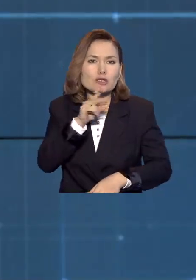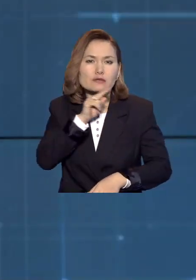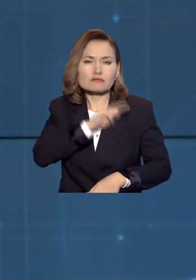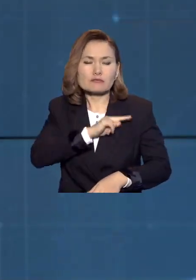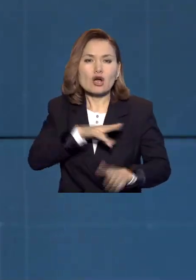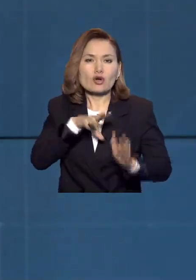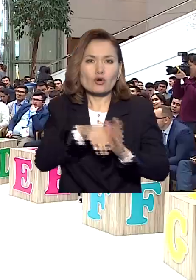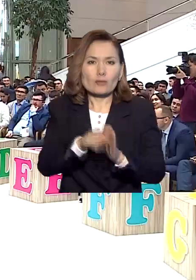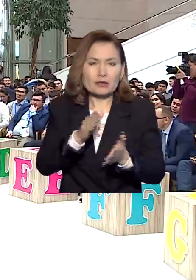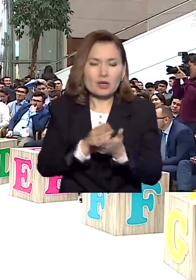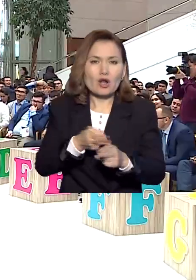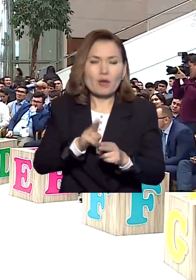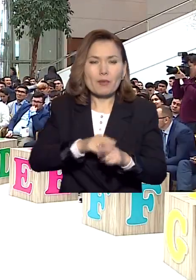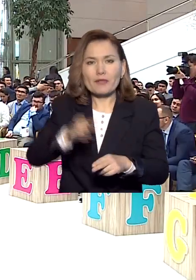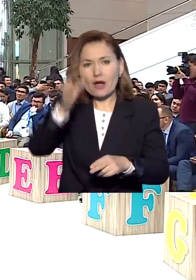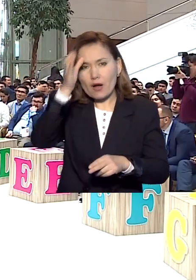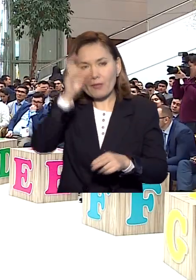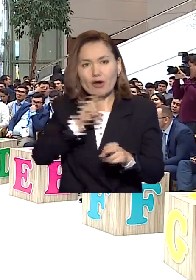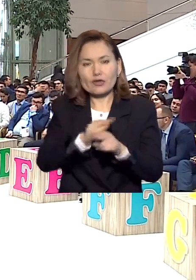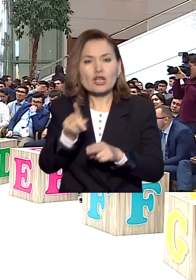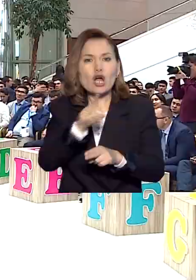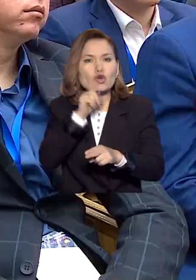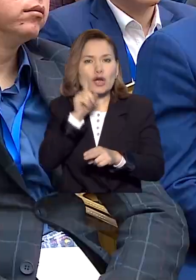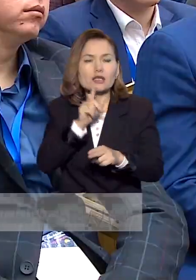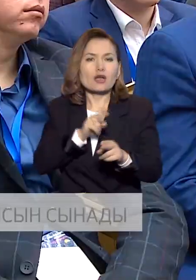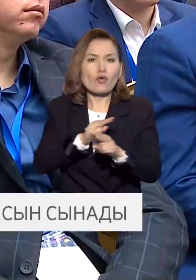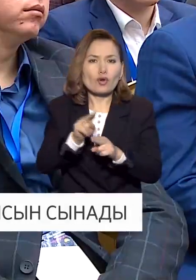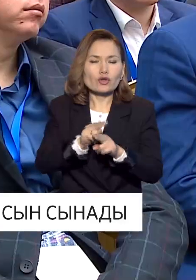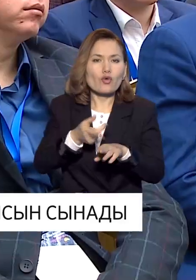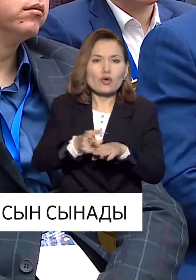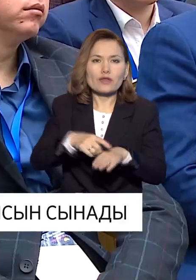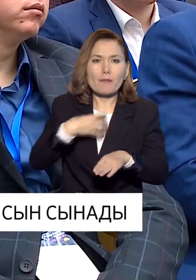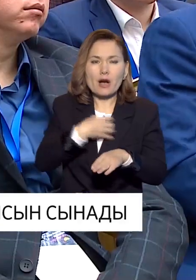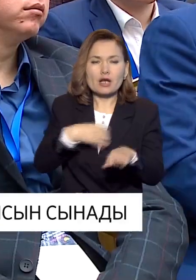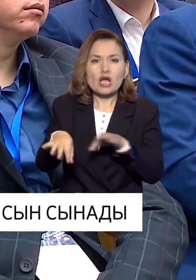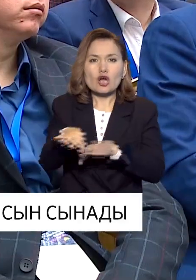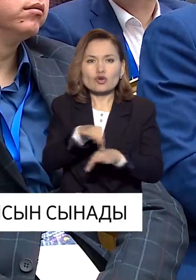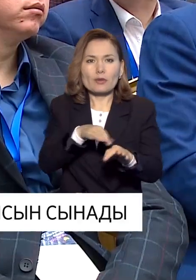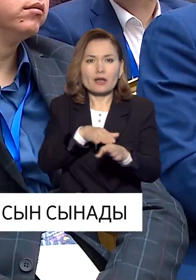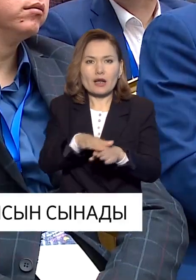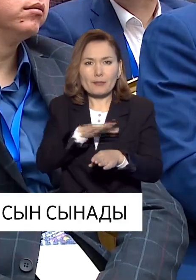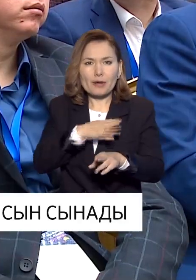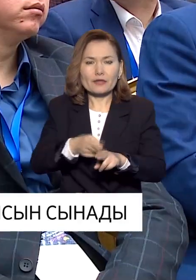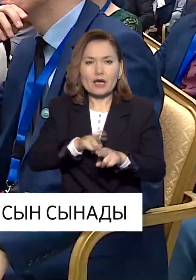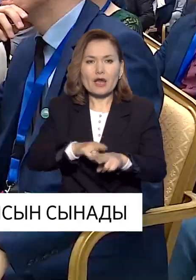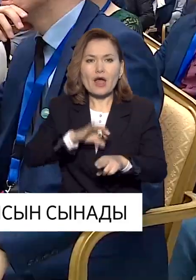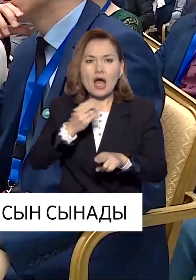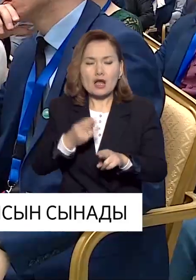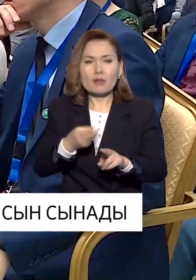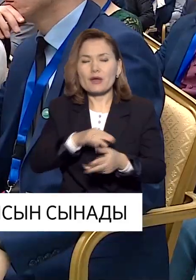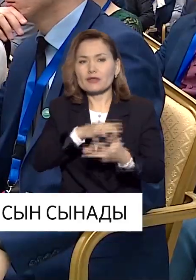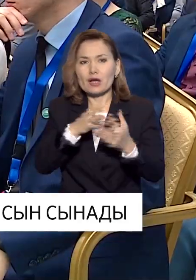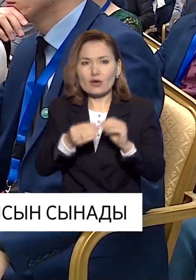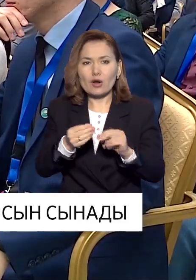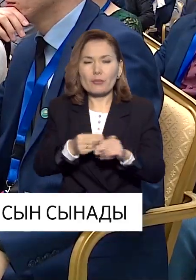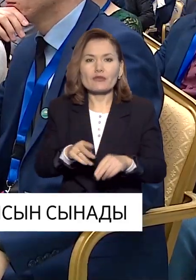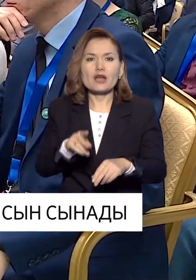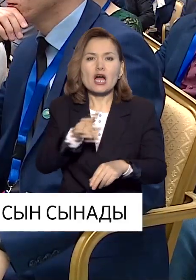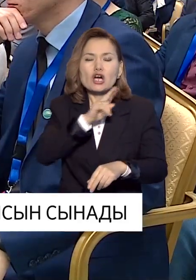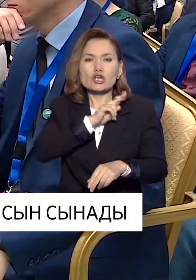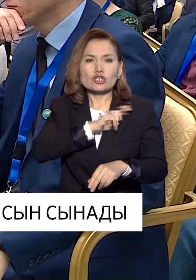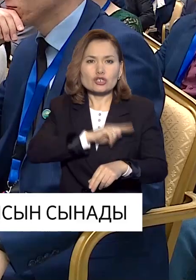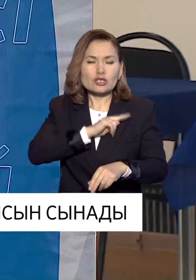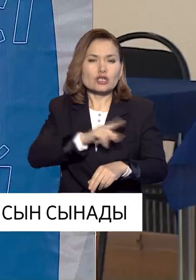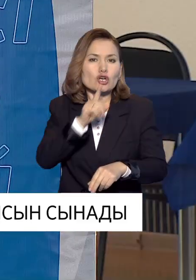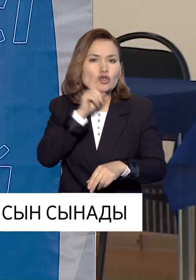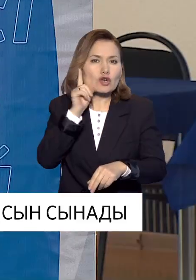Мемлекет жұмыспен қамту, білім беру және жастарды оқыту бағытында бірқатар маңызды жобаларды атқарды. Алайда әлеуметтік сауалнама нәтижесінде жастардың көбі ол